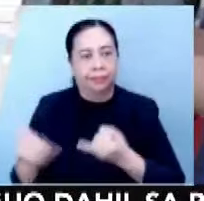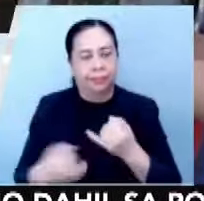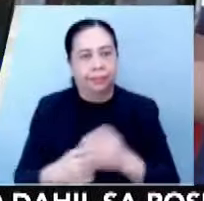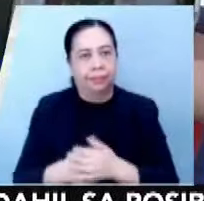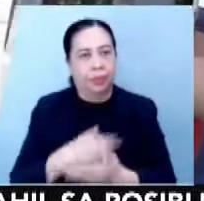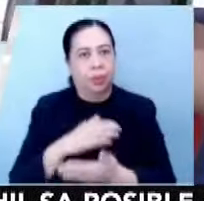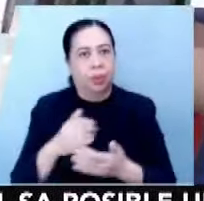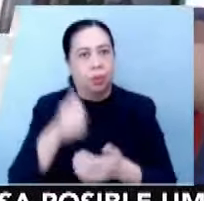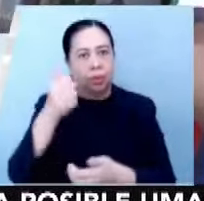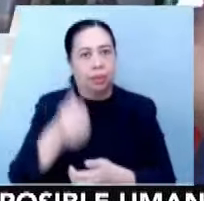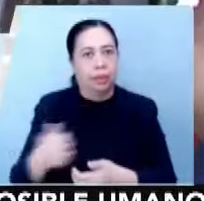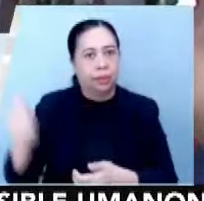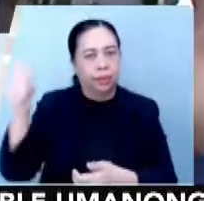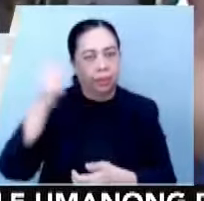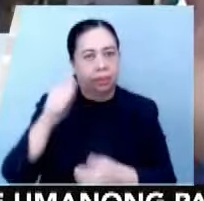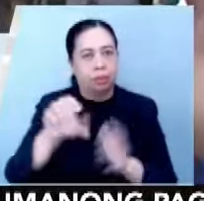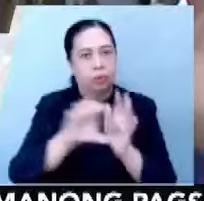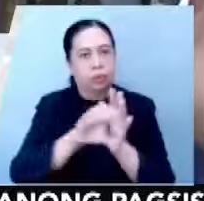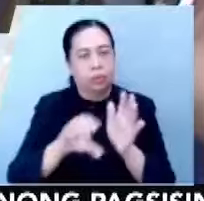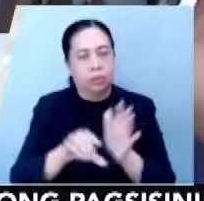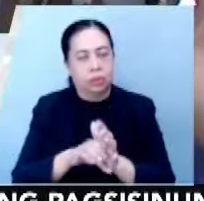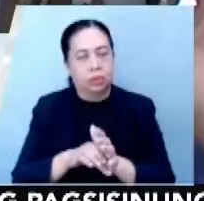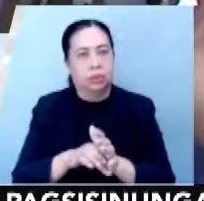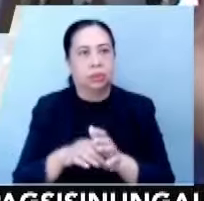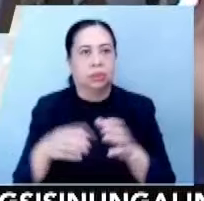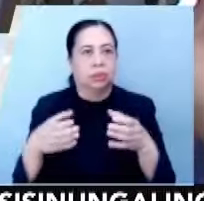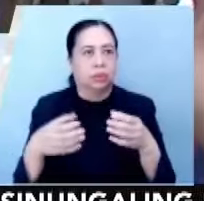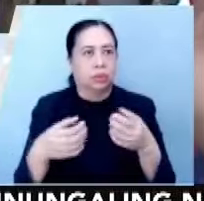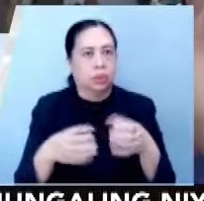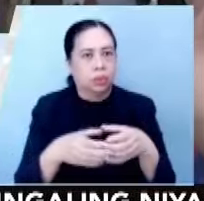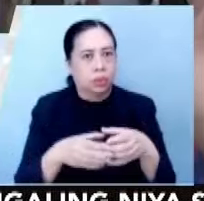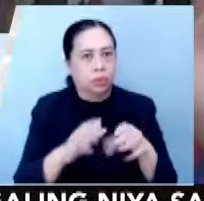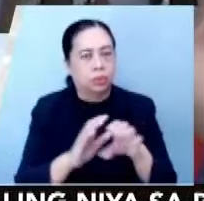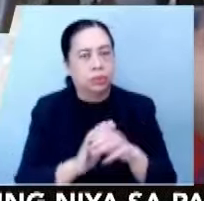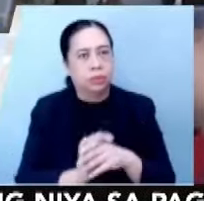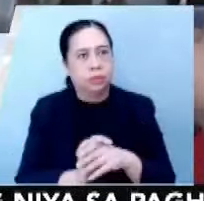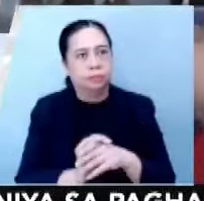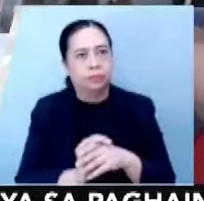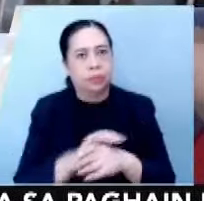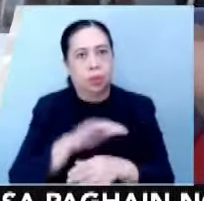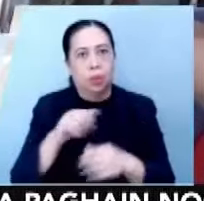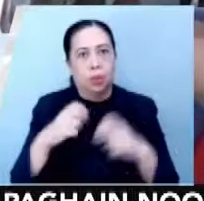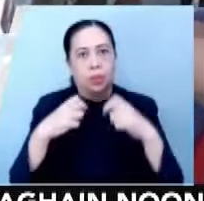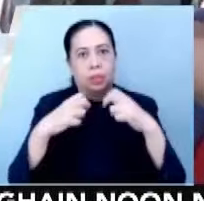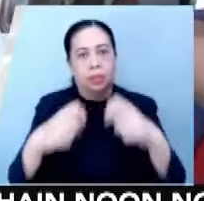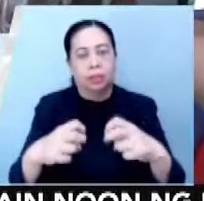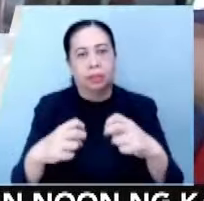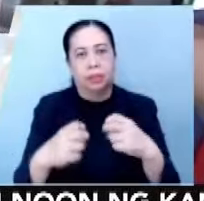the constitutional commissions, all cabinet officials,